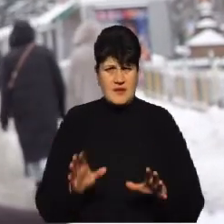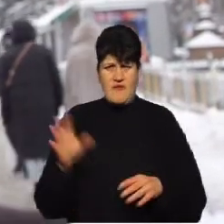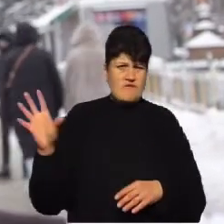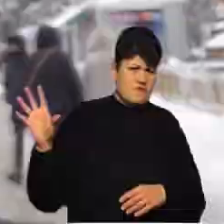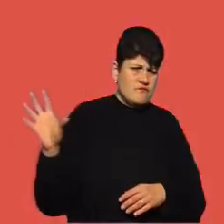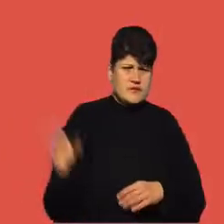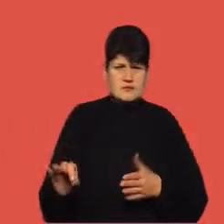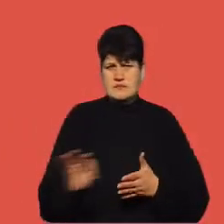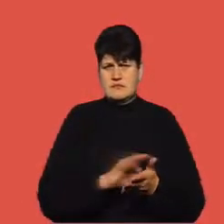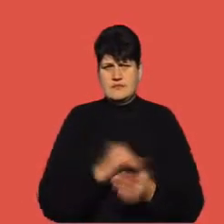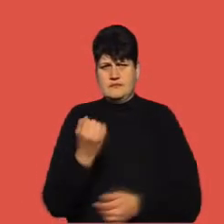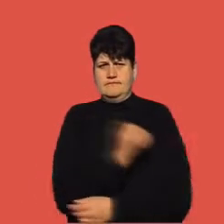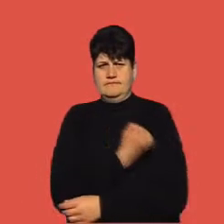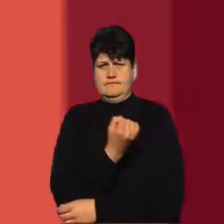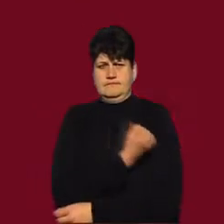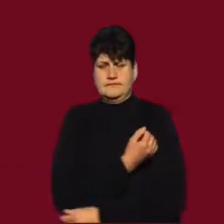вакцинувати.